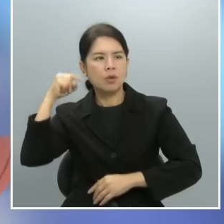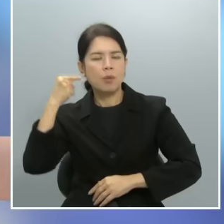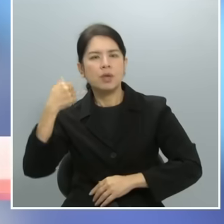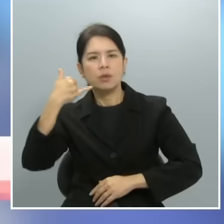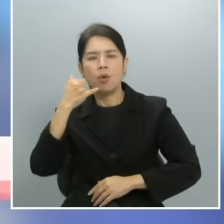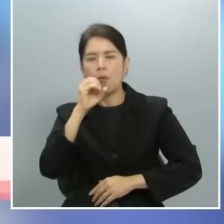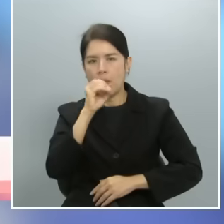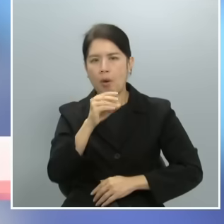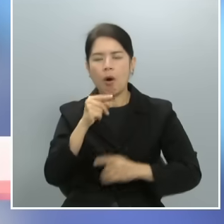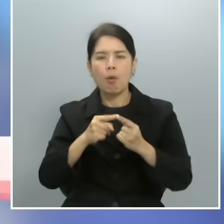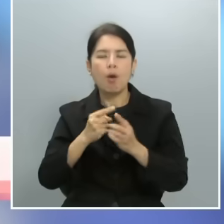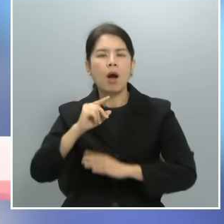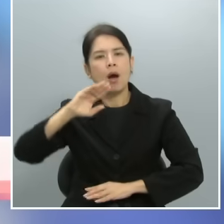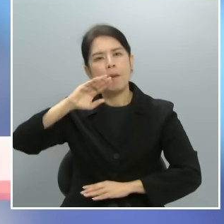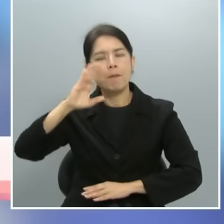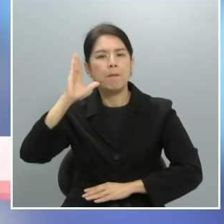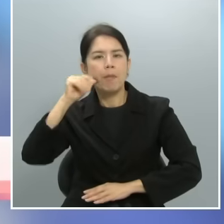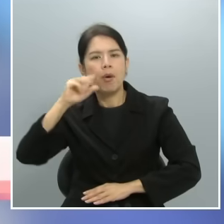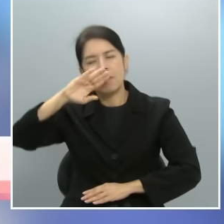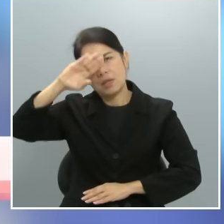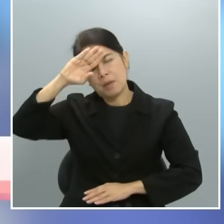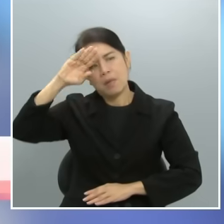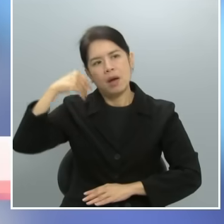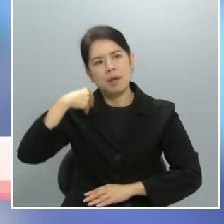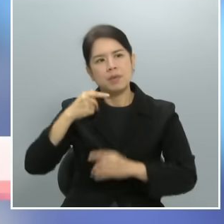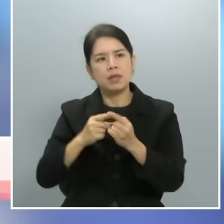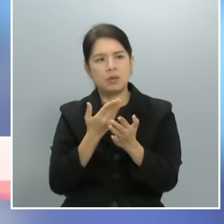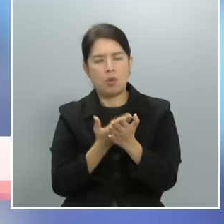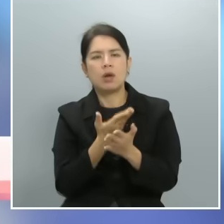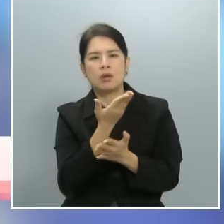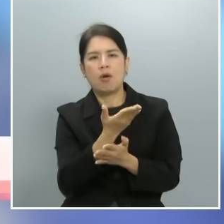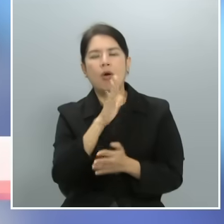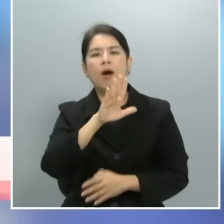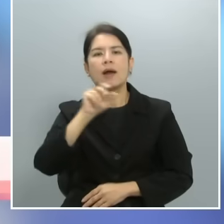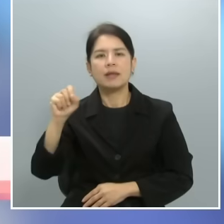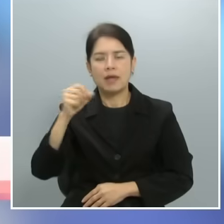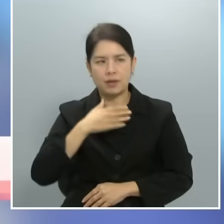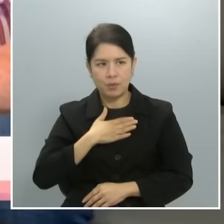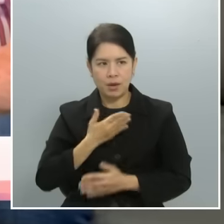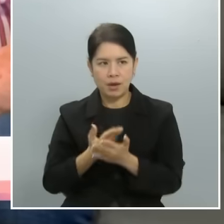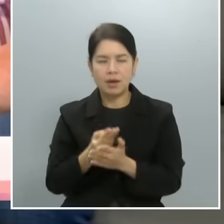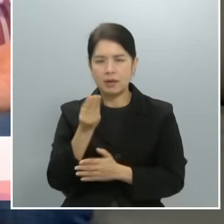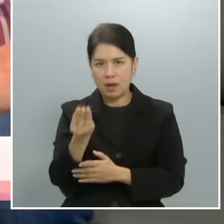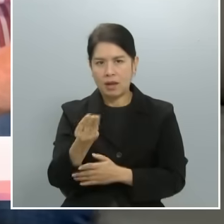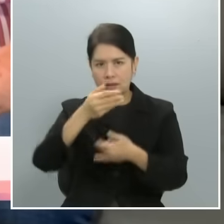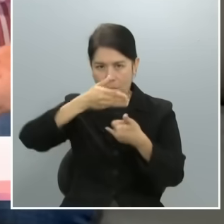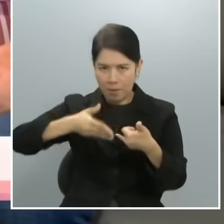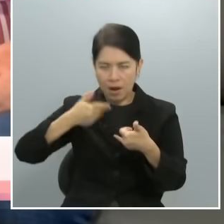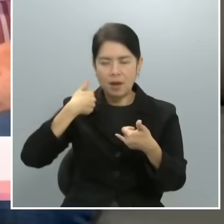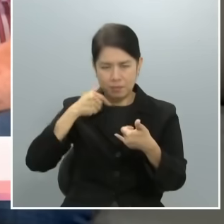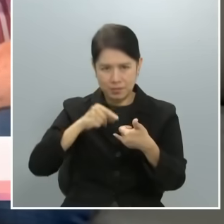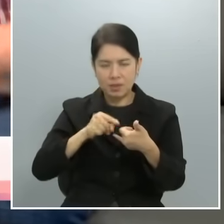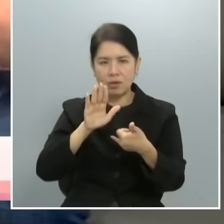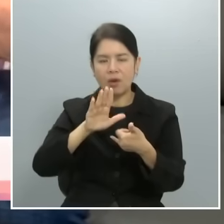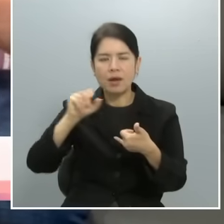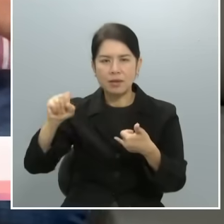ดเลือดข้างในสมองต้องใช้เงินในการผ่าตัด 500,000ตนเองก็ให้เงินไปใช้ในการผ่าตัดค่ะแล้วตลอดเว